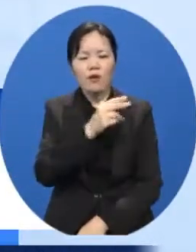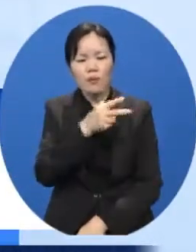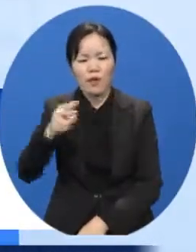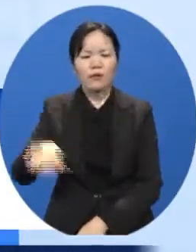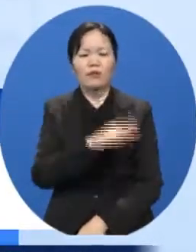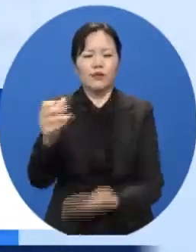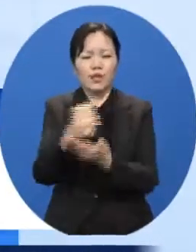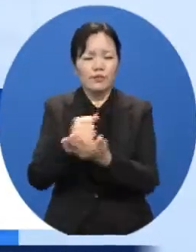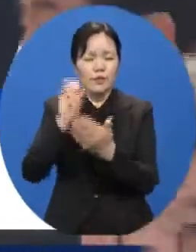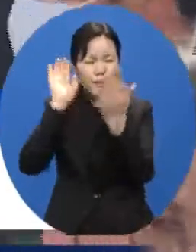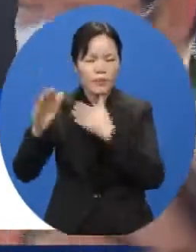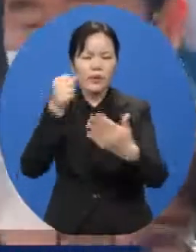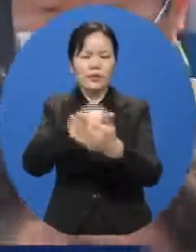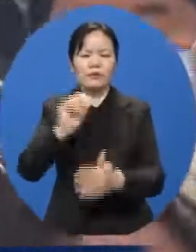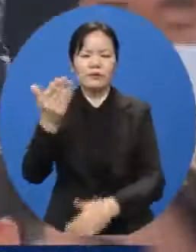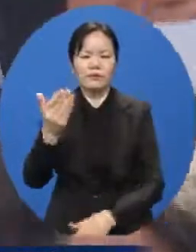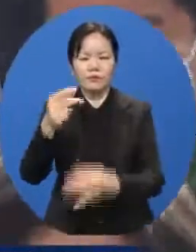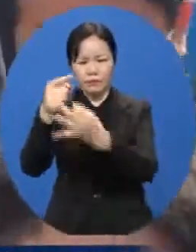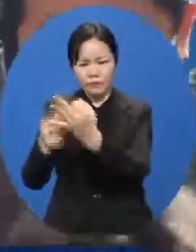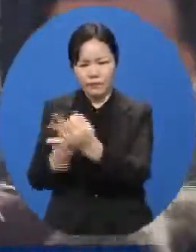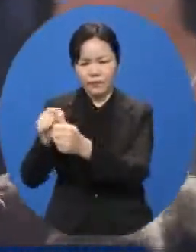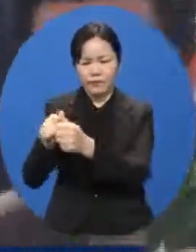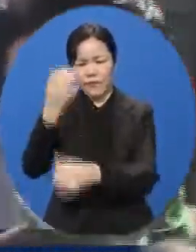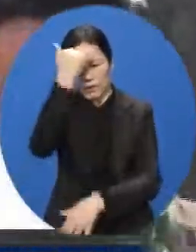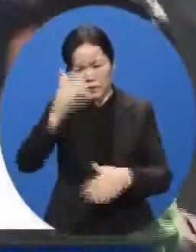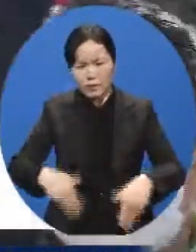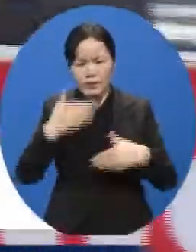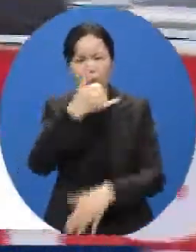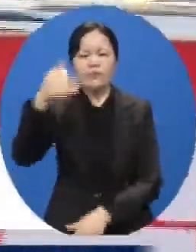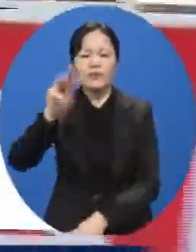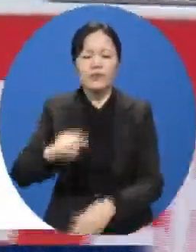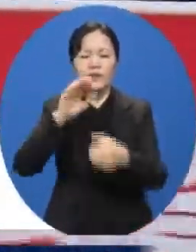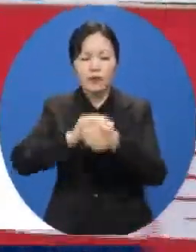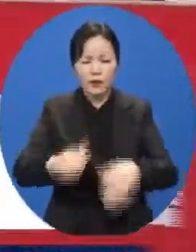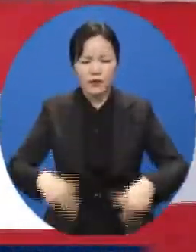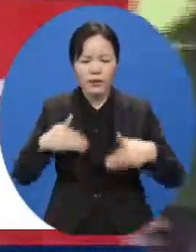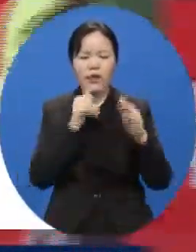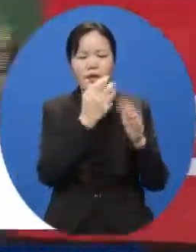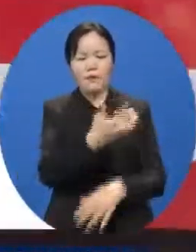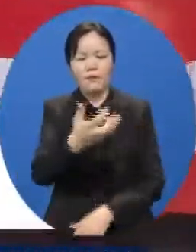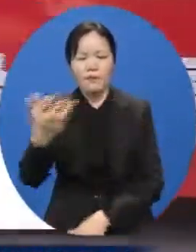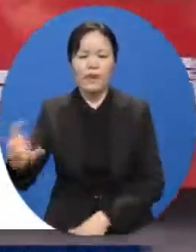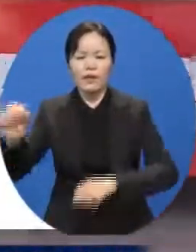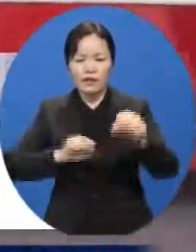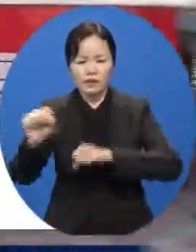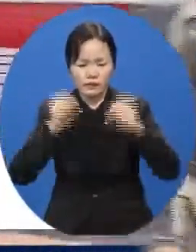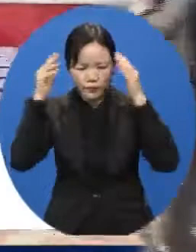미래를 결정할 것입니다. 윤석열 후보는 충남과 세종, 경남을 차례로 방문해 표밭을